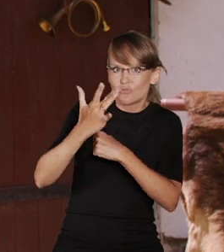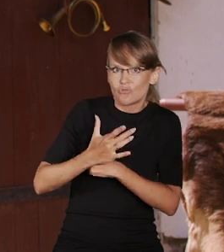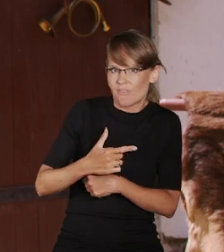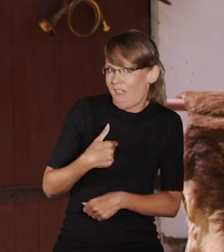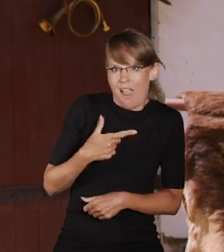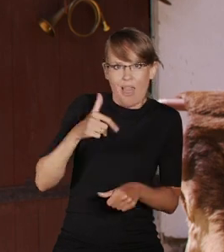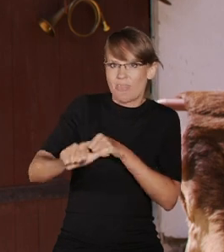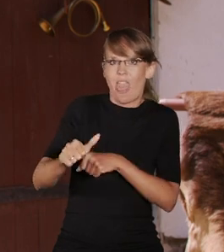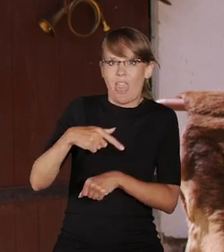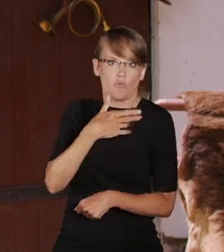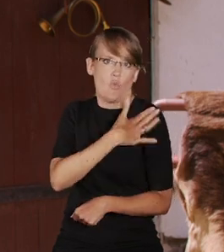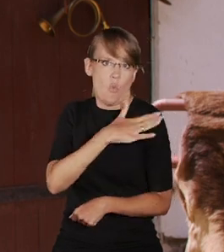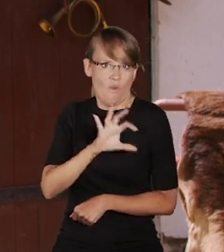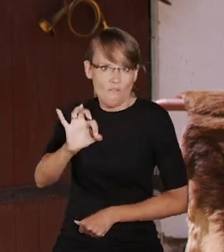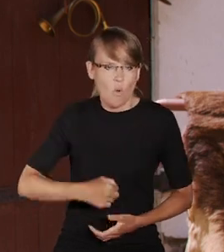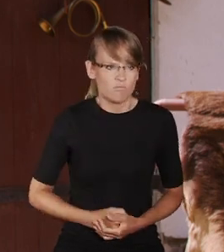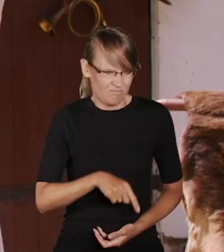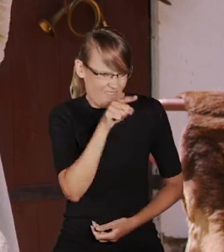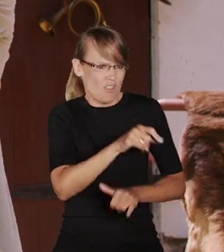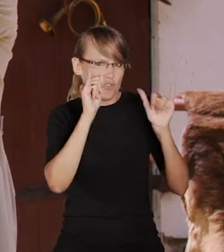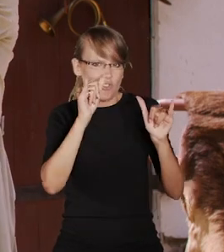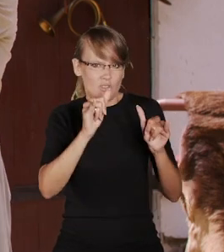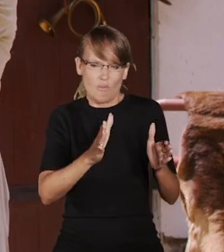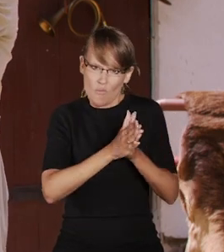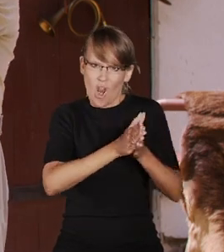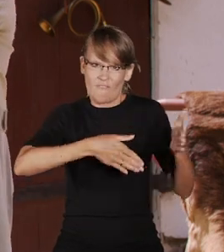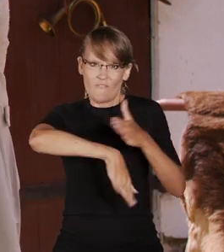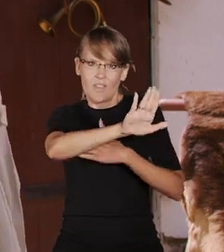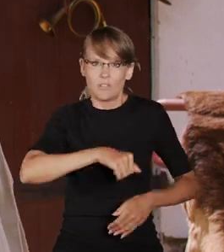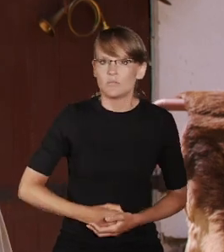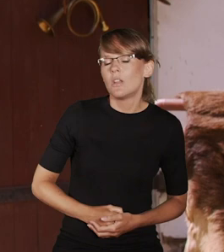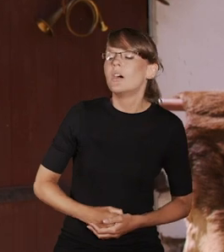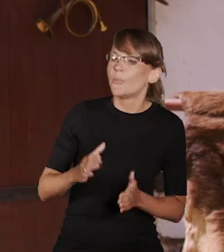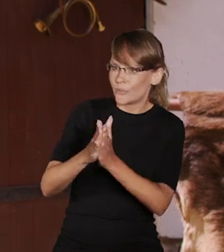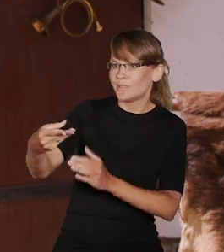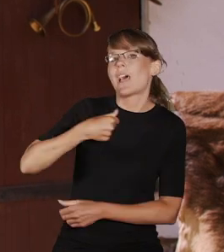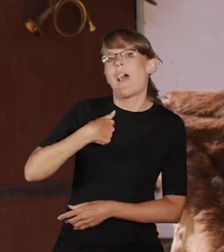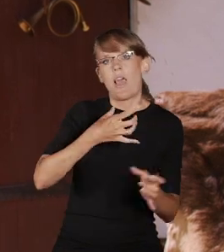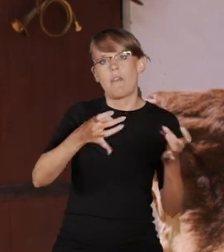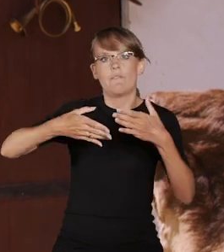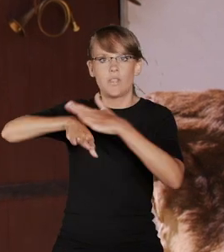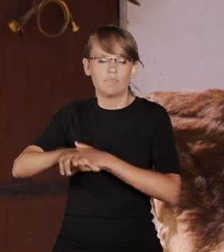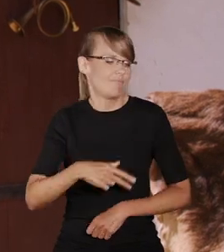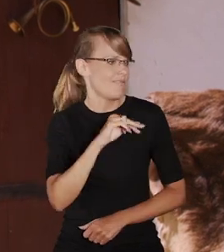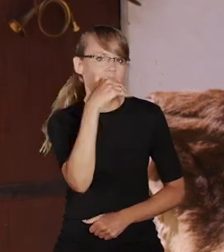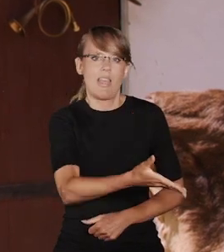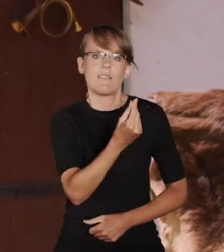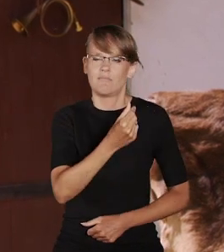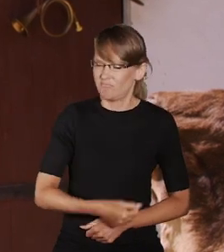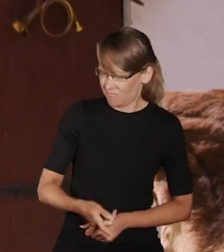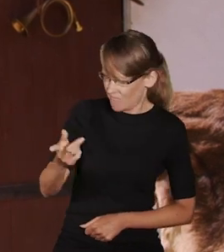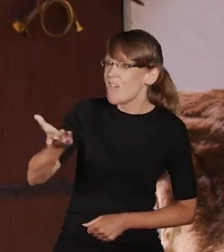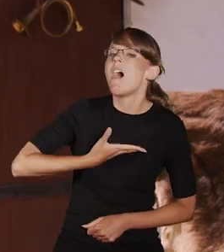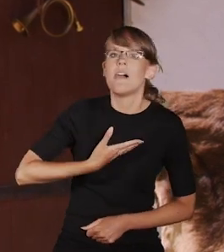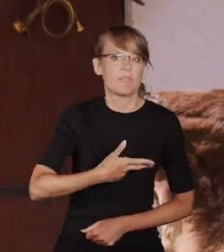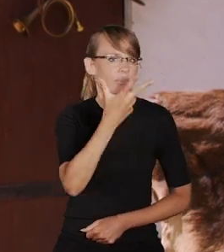nie zapomniała się pani upudrować. Jak pan śmie mówić do mnie coś podobnego? A proszę na mnie nie krzyczeć, bo ja nie jestem pani rządcą. To